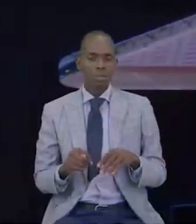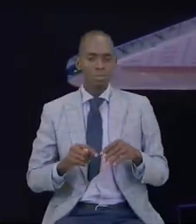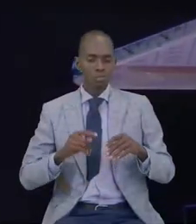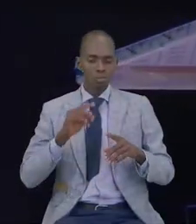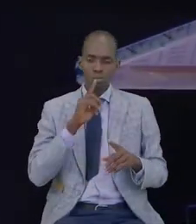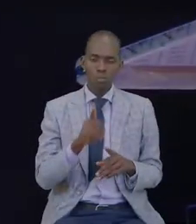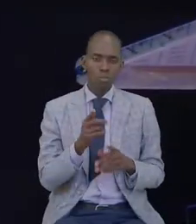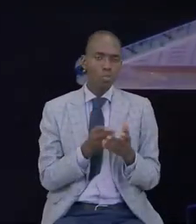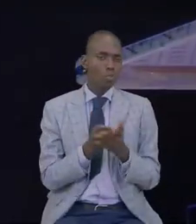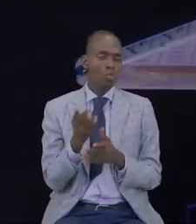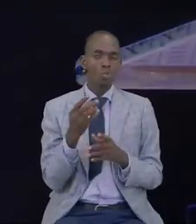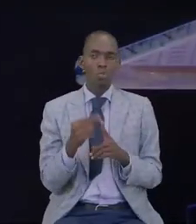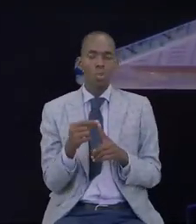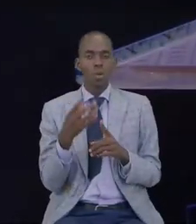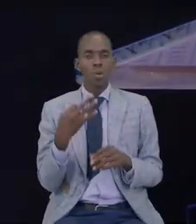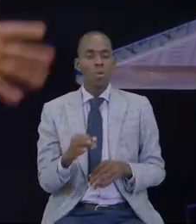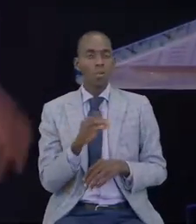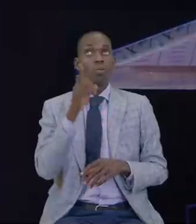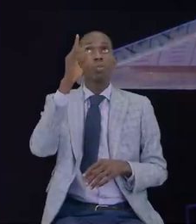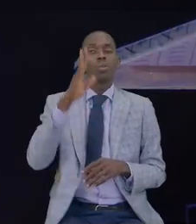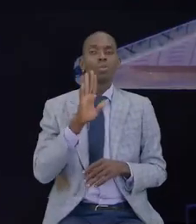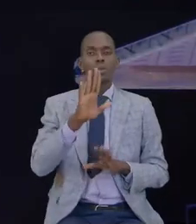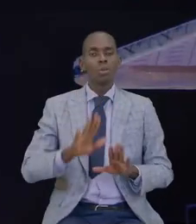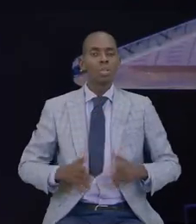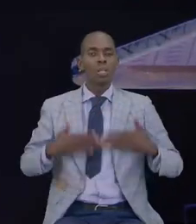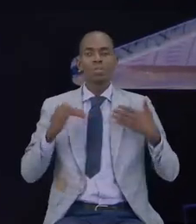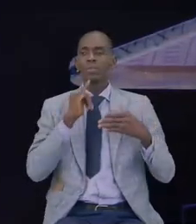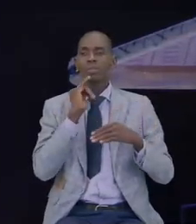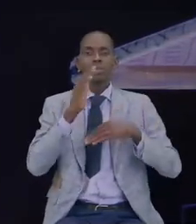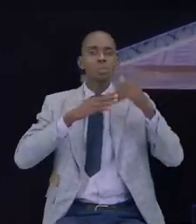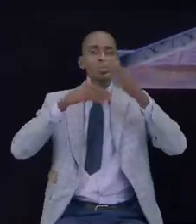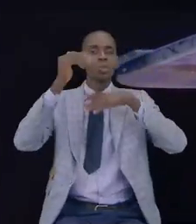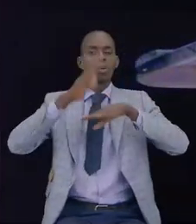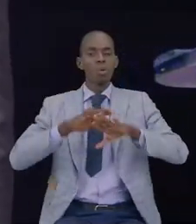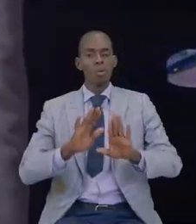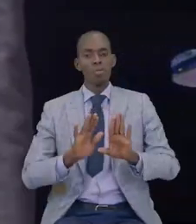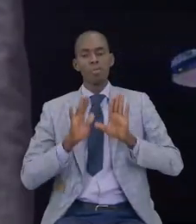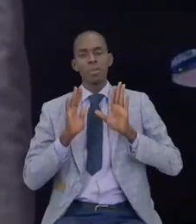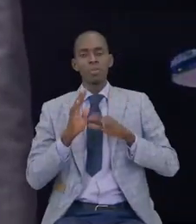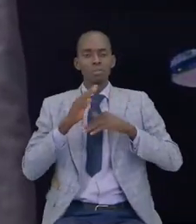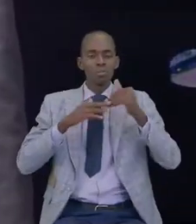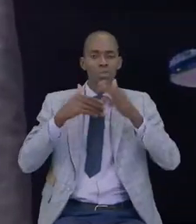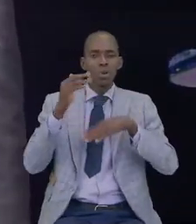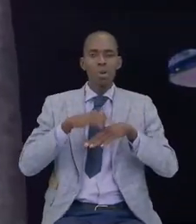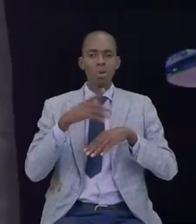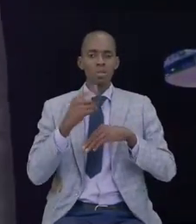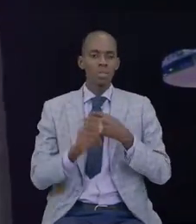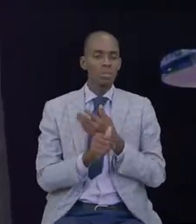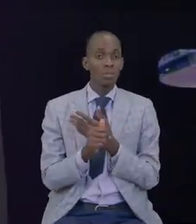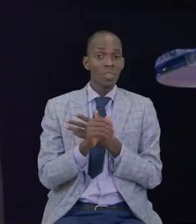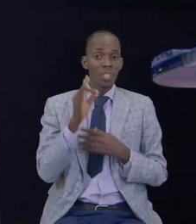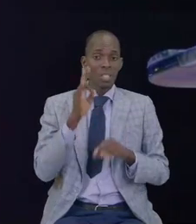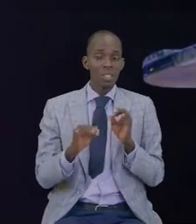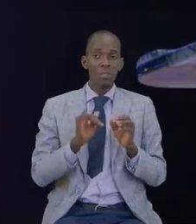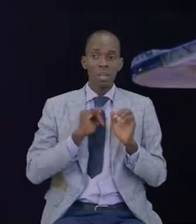de Dieu. Ta vie est bâtie sur la crainte. Elle est bâtie sur la conséquence. Si j'obéis à la